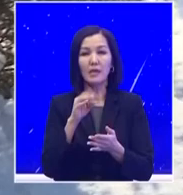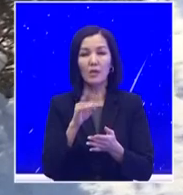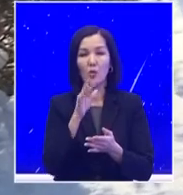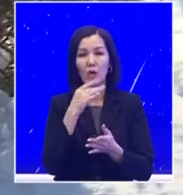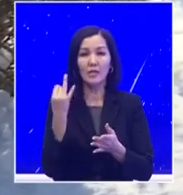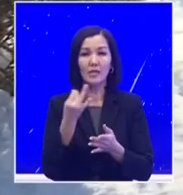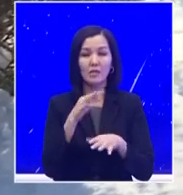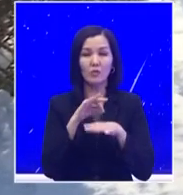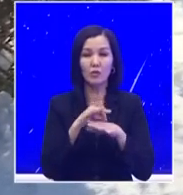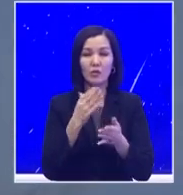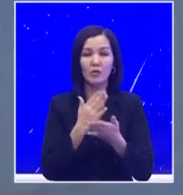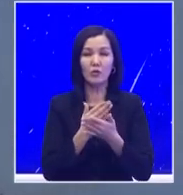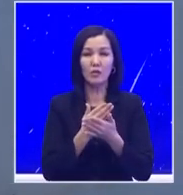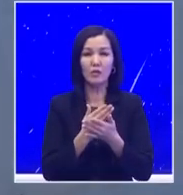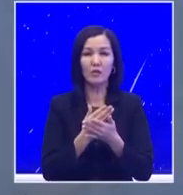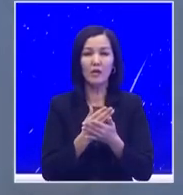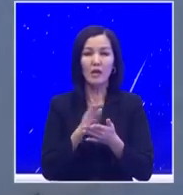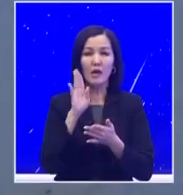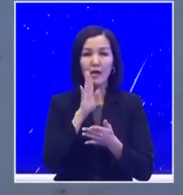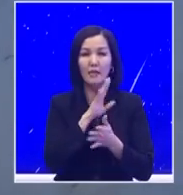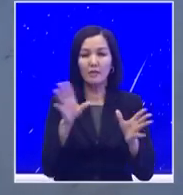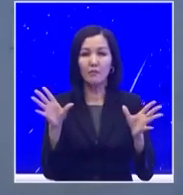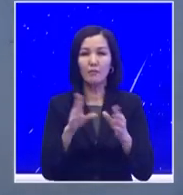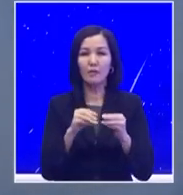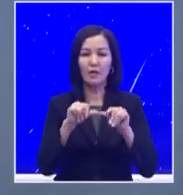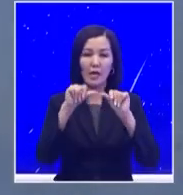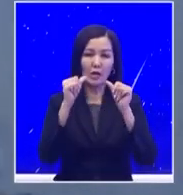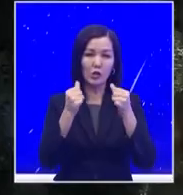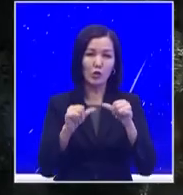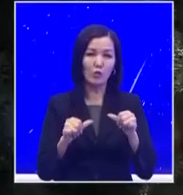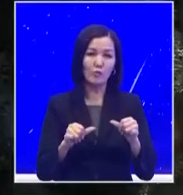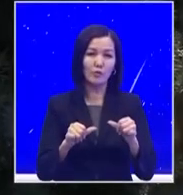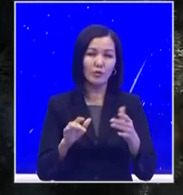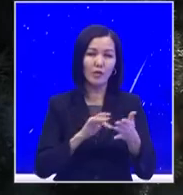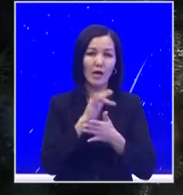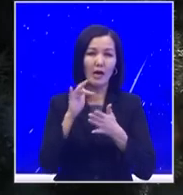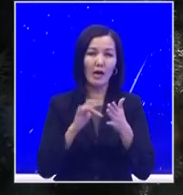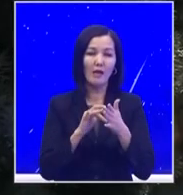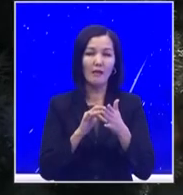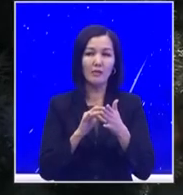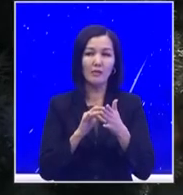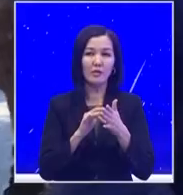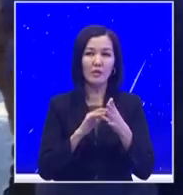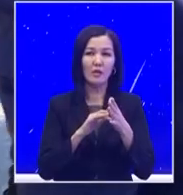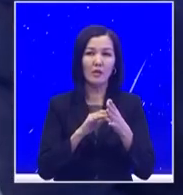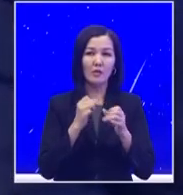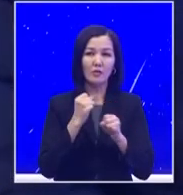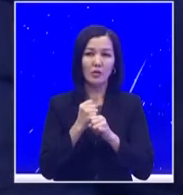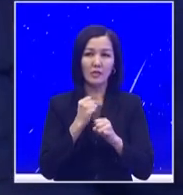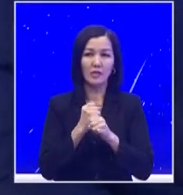қызықты өткізіп жатыр. Себебі ол анасымен бірге түрлі мүсіндер жасап, қар қалашығын тұрғызуға үлес қосуда.